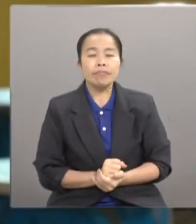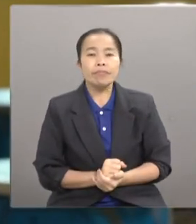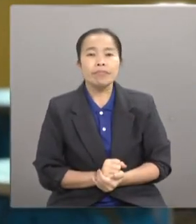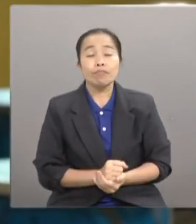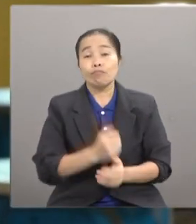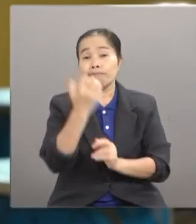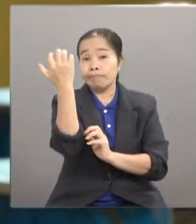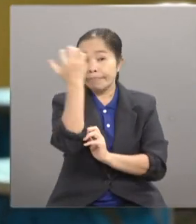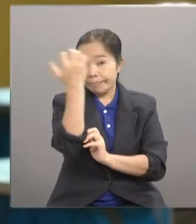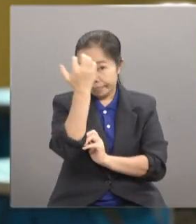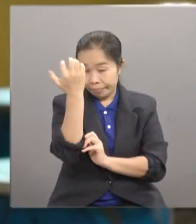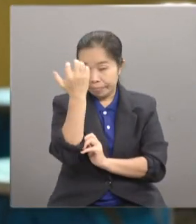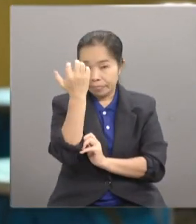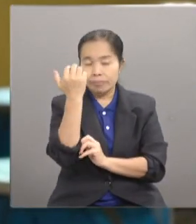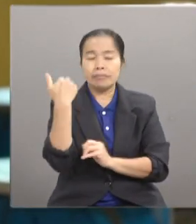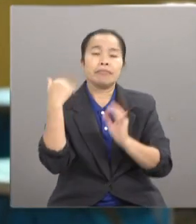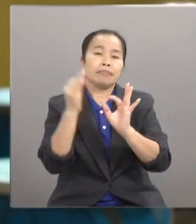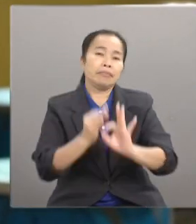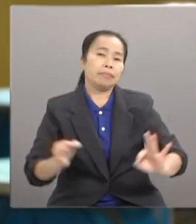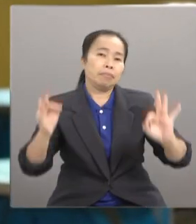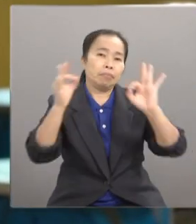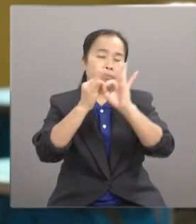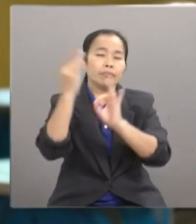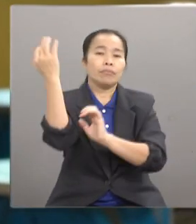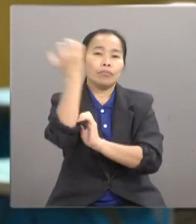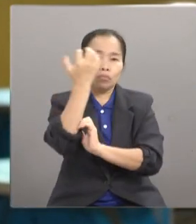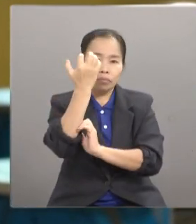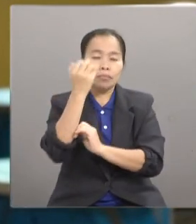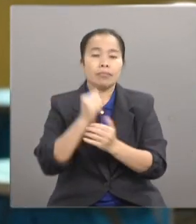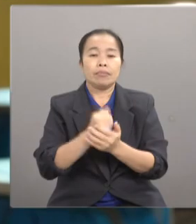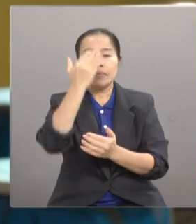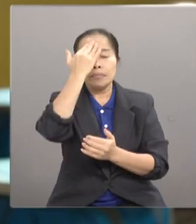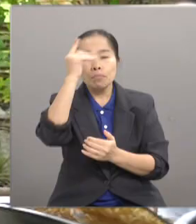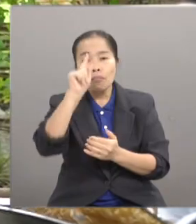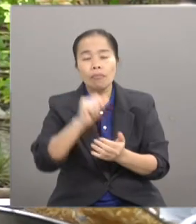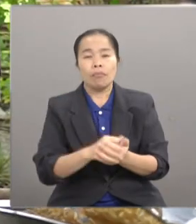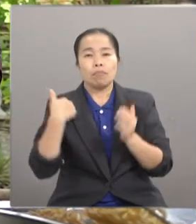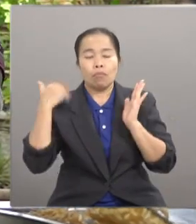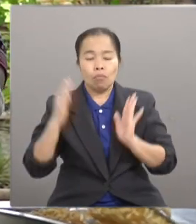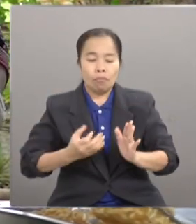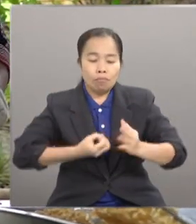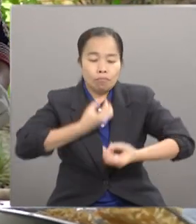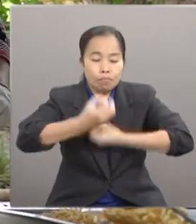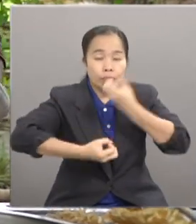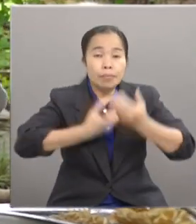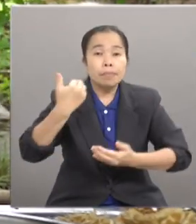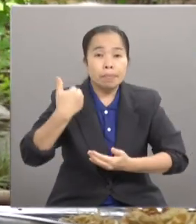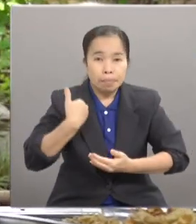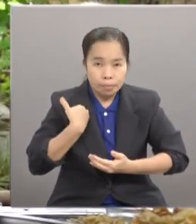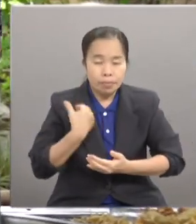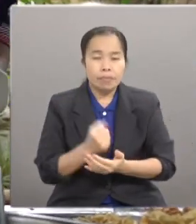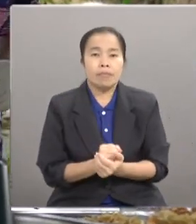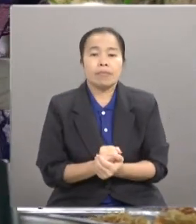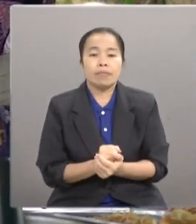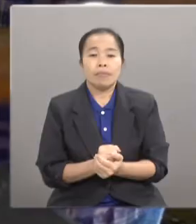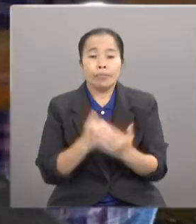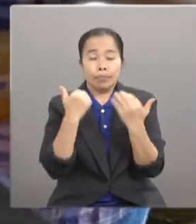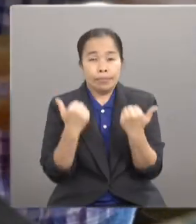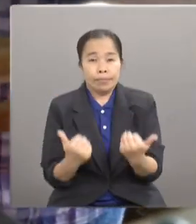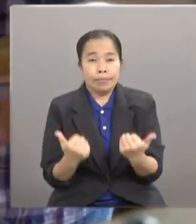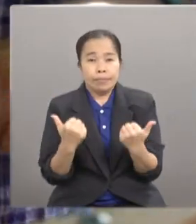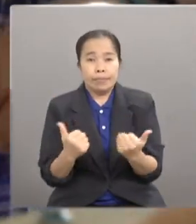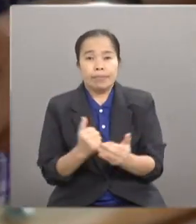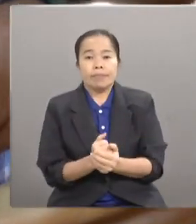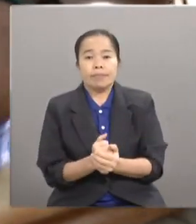มีส่นอย่มากเลยใมng-bอย่านอยกเป็นเสยงสท้อนอยางรอ่นโมจุบนนี้